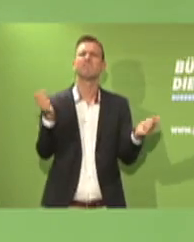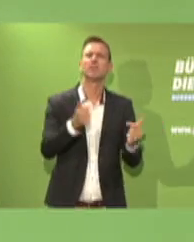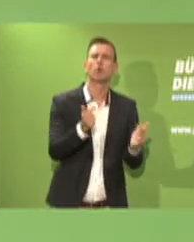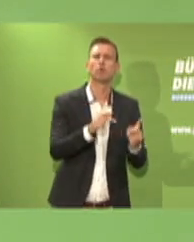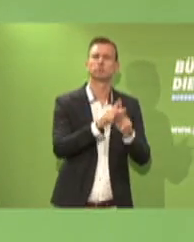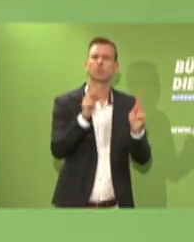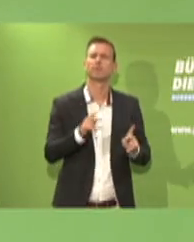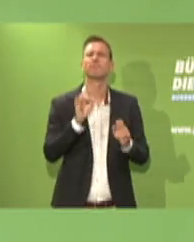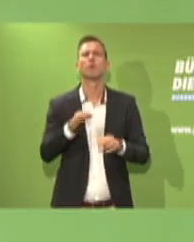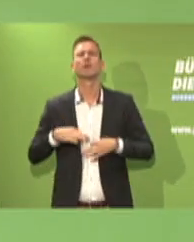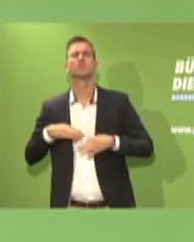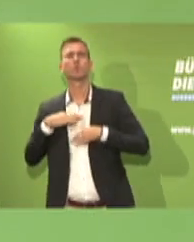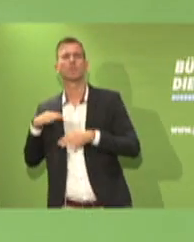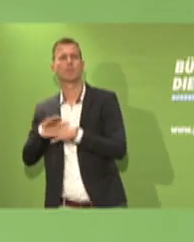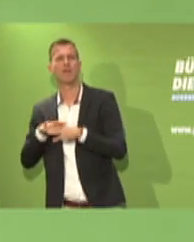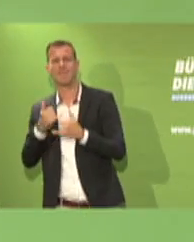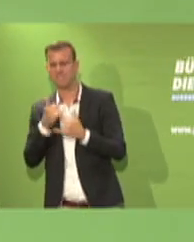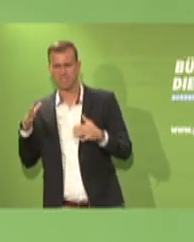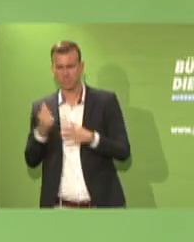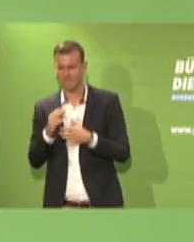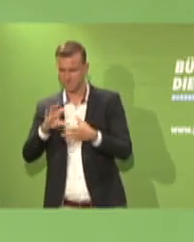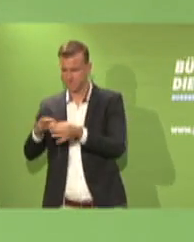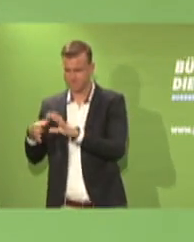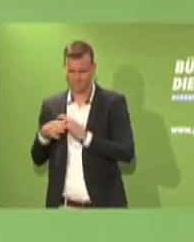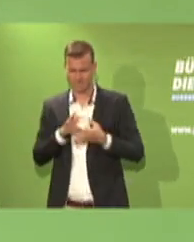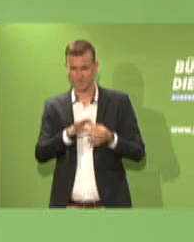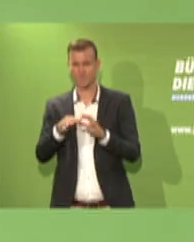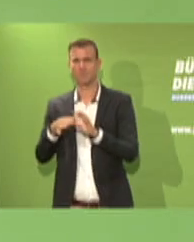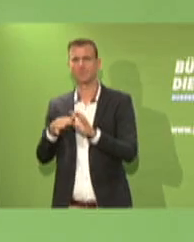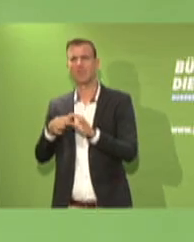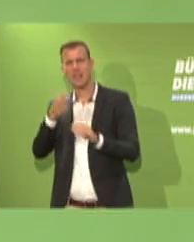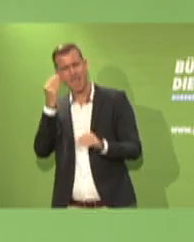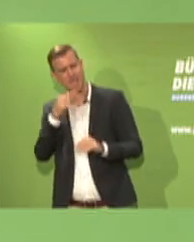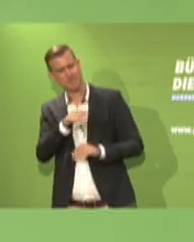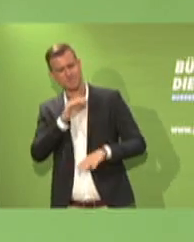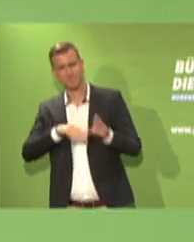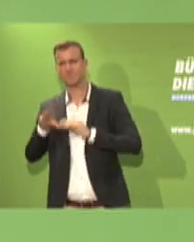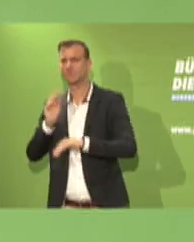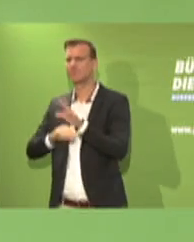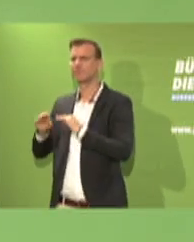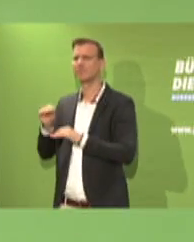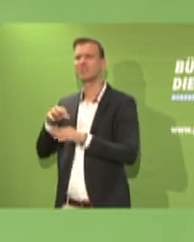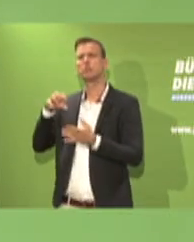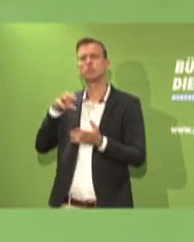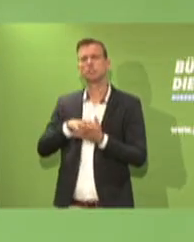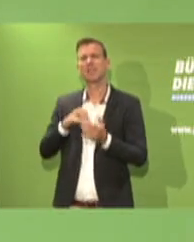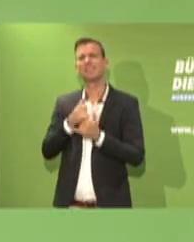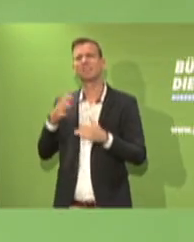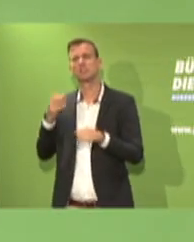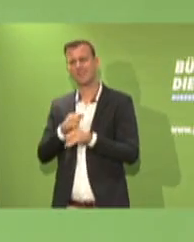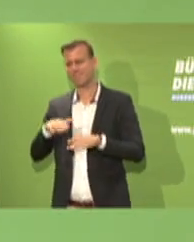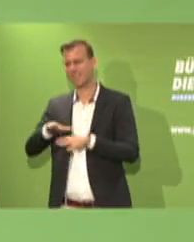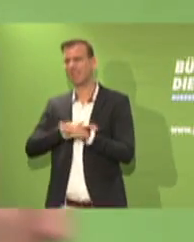Versorgungskonzepte im gesundheitlichen Bereich zusammenzudenken und voneinander zu lernen und auch zu gucken, wie kann die Stadt in die